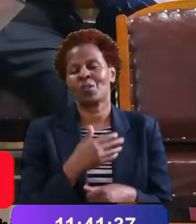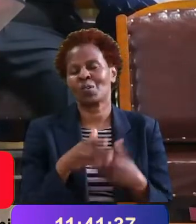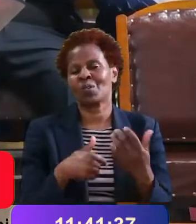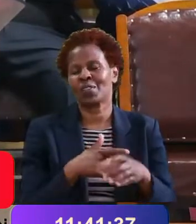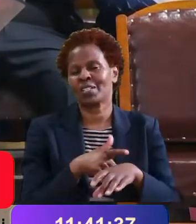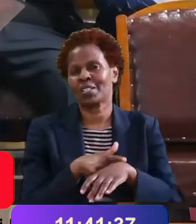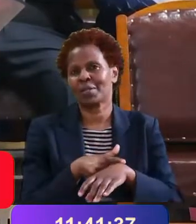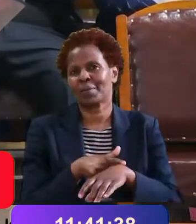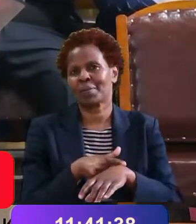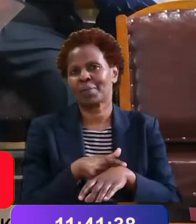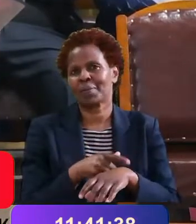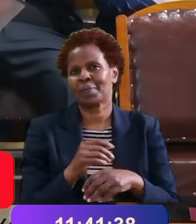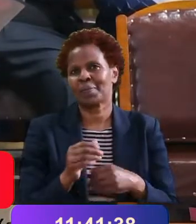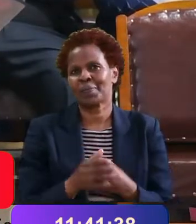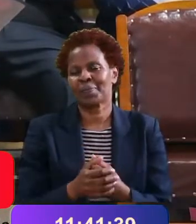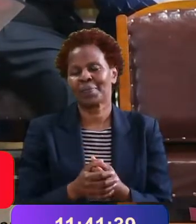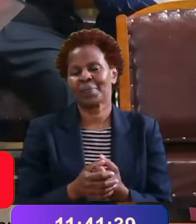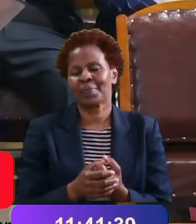wakati wote.